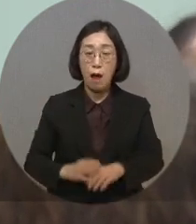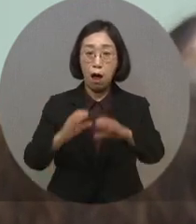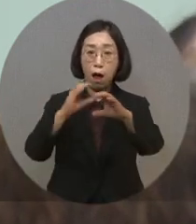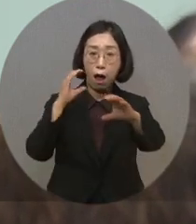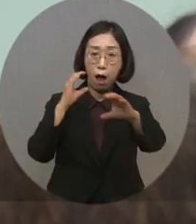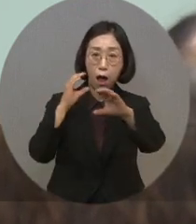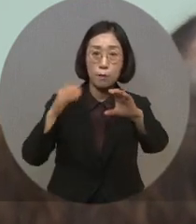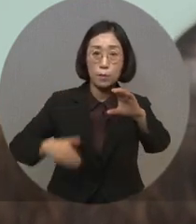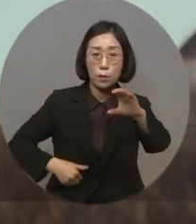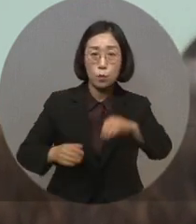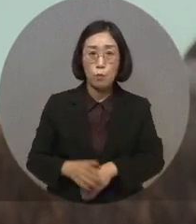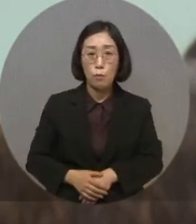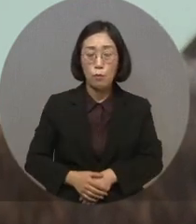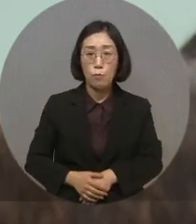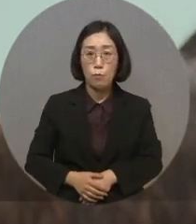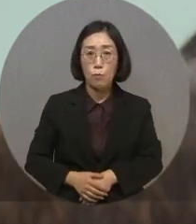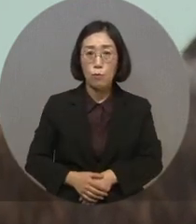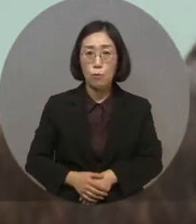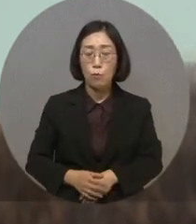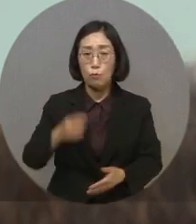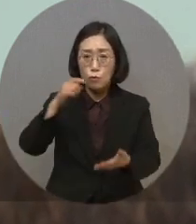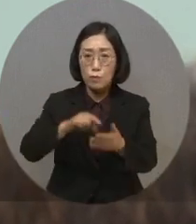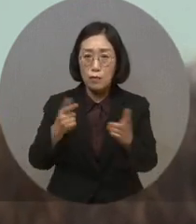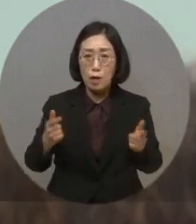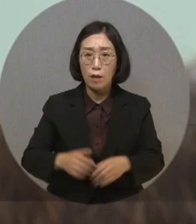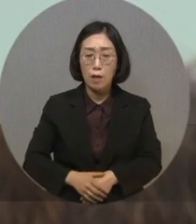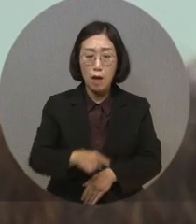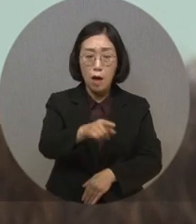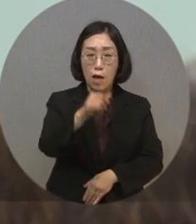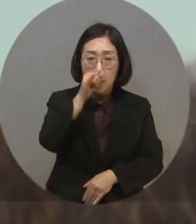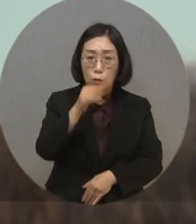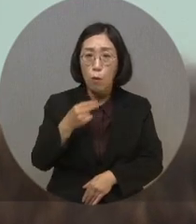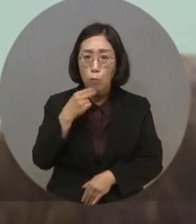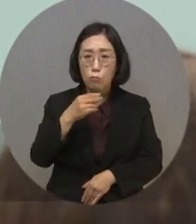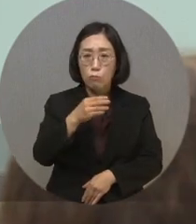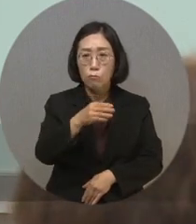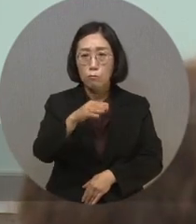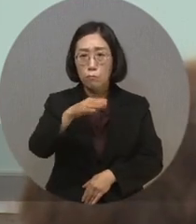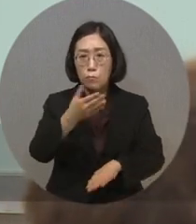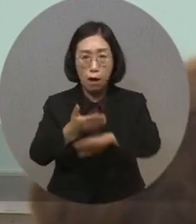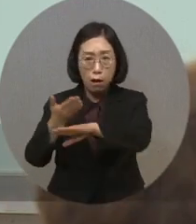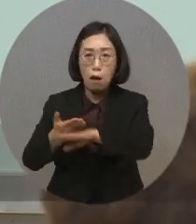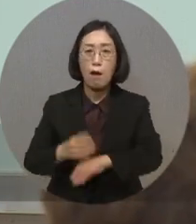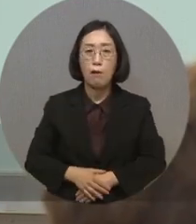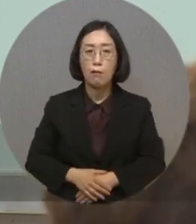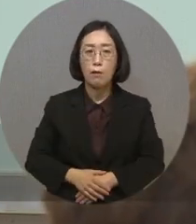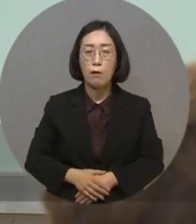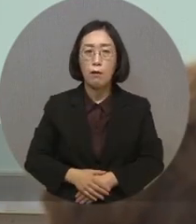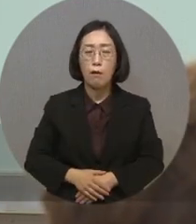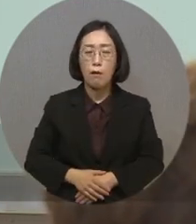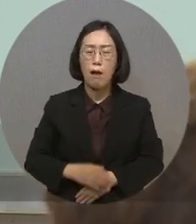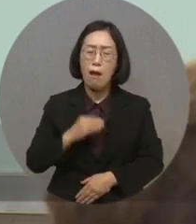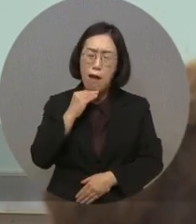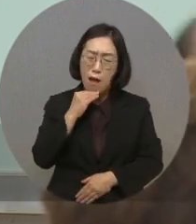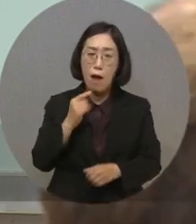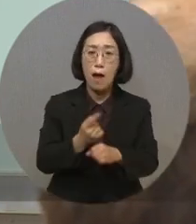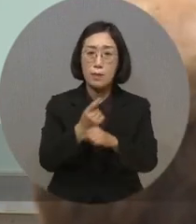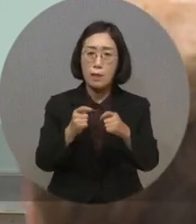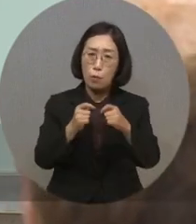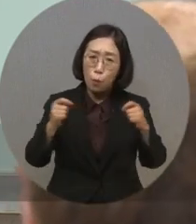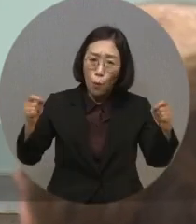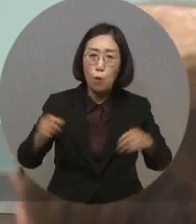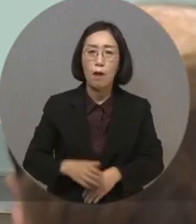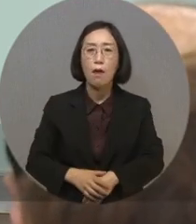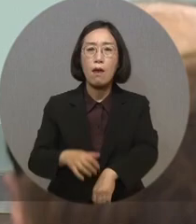뭐 쉽게 그큰 택시는 또 있는 곳만 있지 없는 데는 아예 뭐 택시 불러도 뭐 한 시간에도 오지도